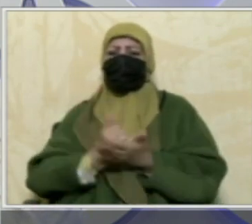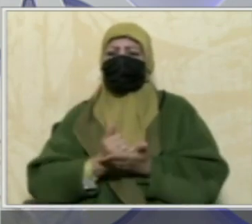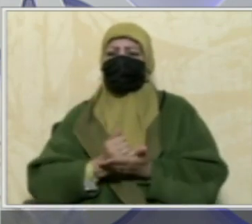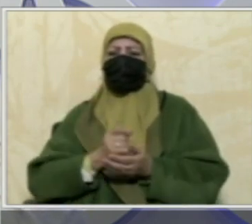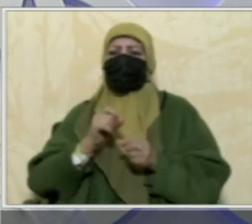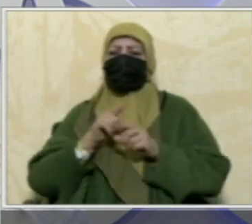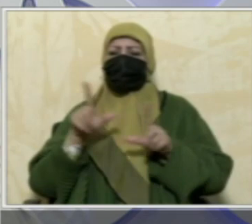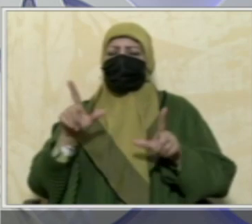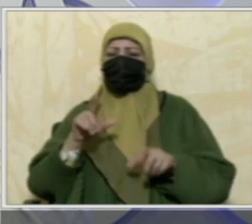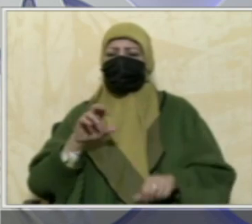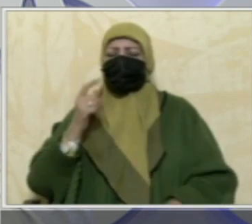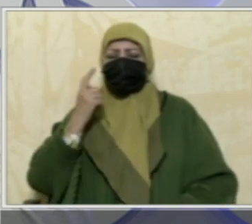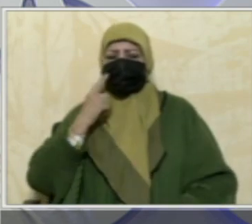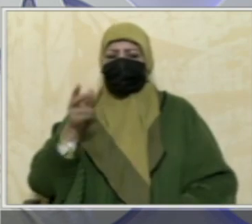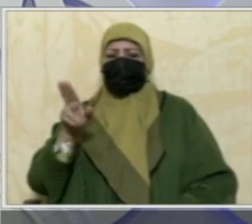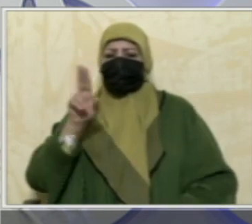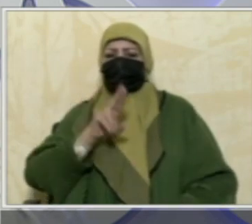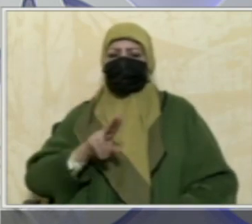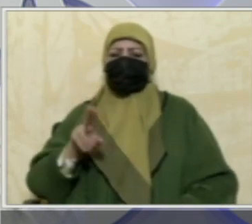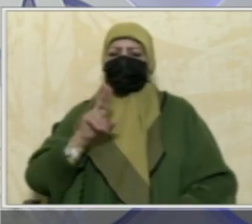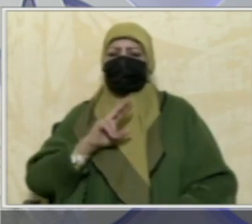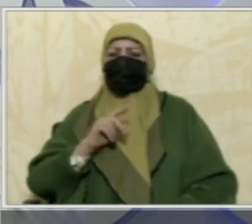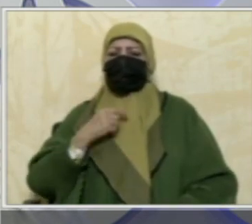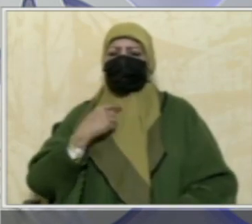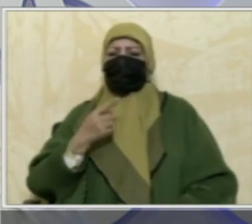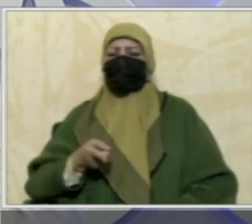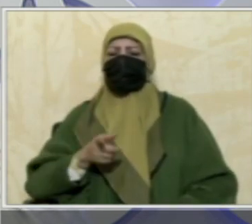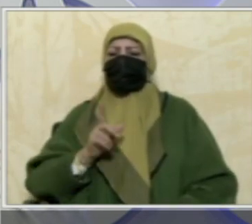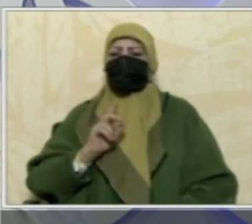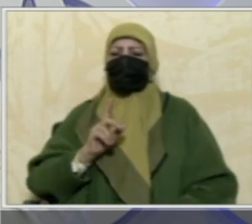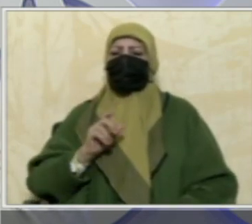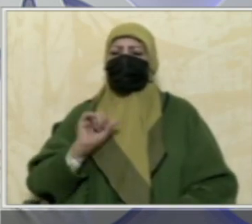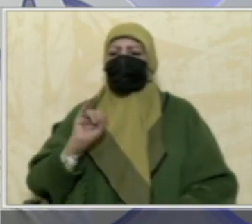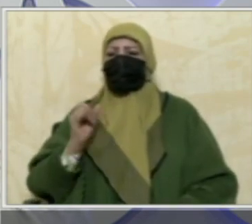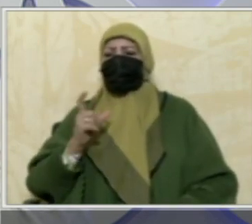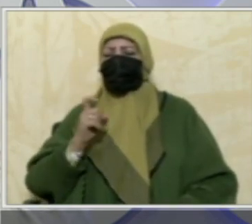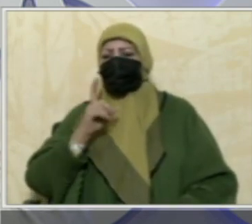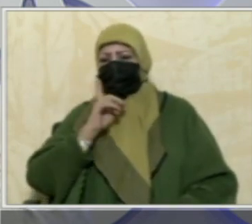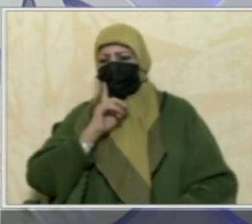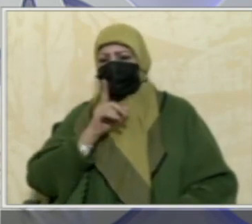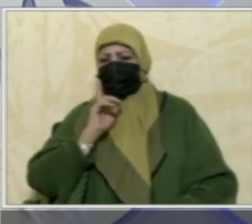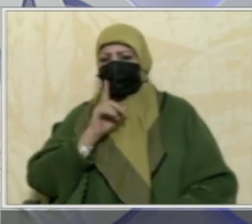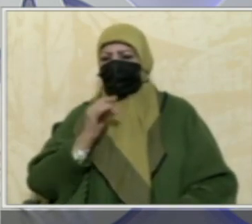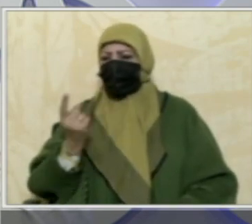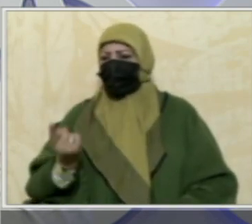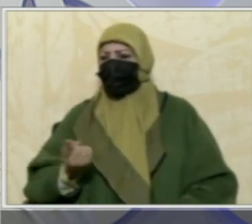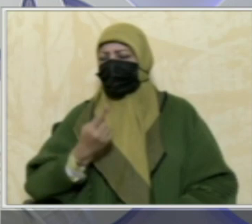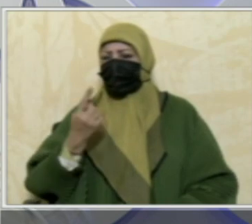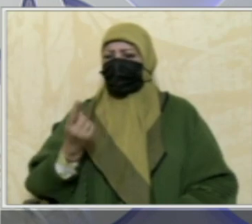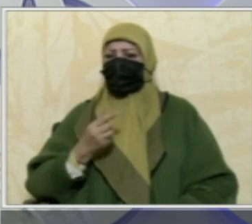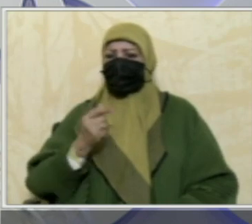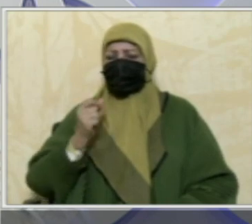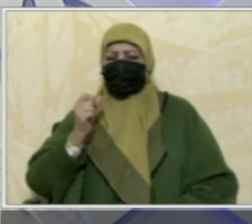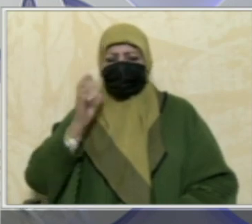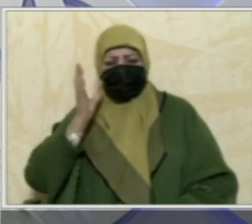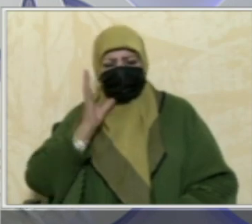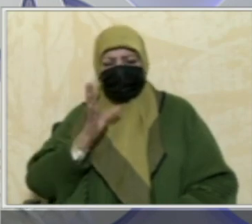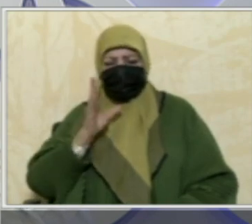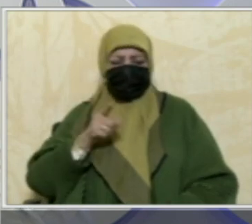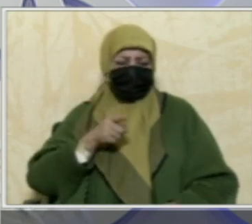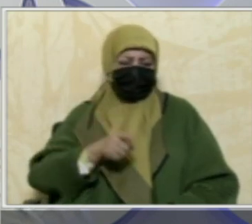يسالوا يسالوا على المندوب وعن مكروه هو تلقاه عادي ما يصليش في الفريضه وياكل في الربا